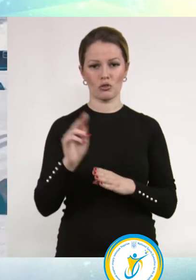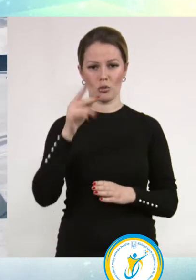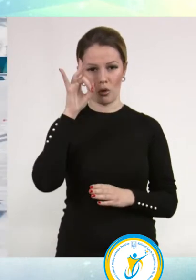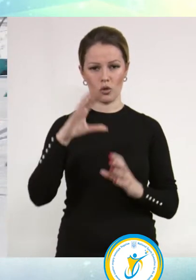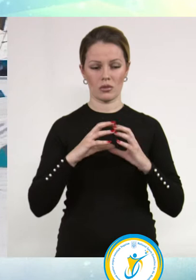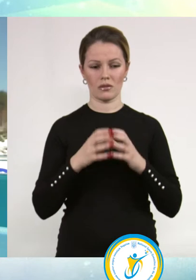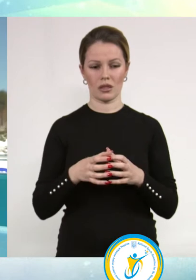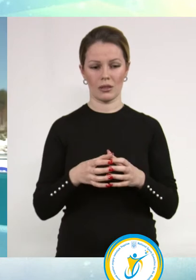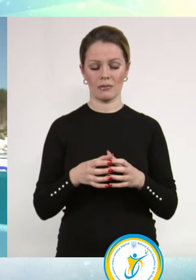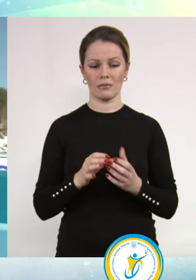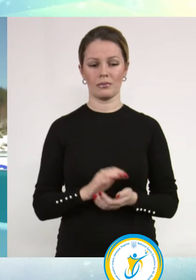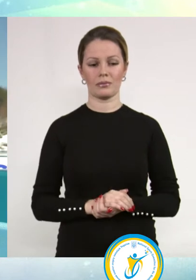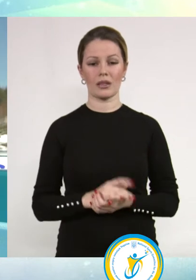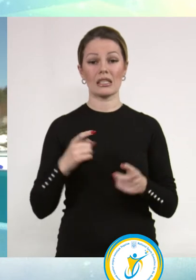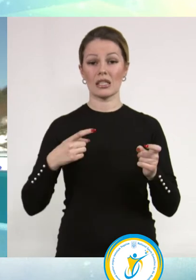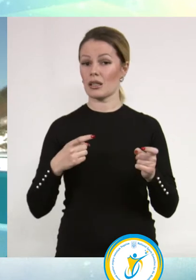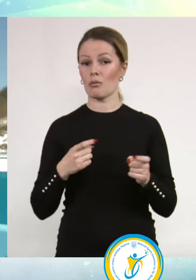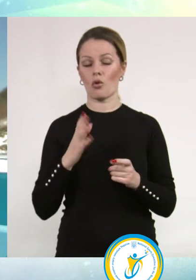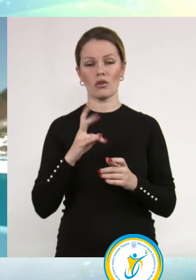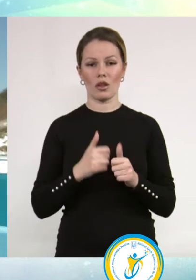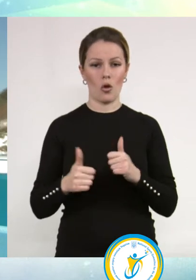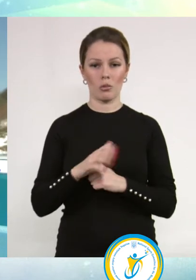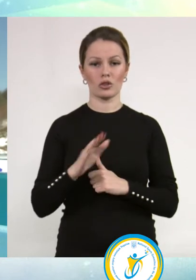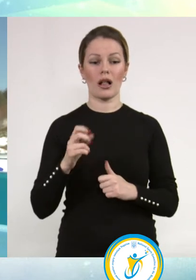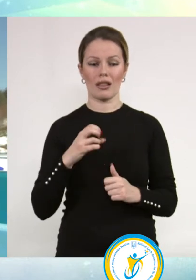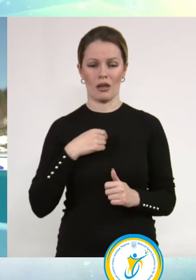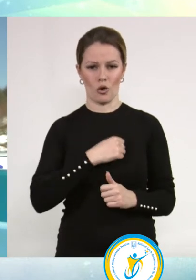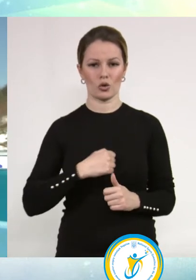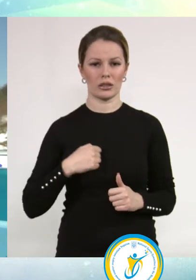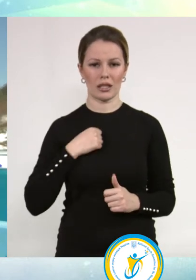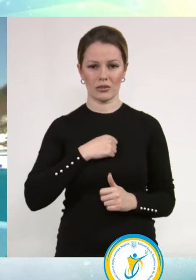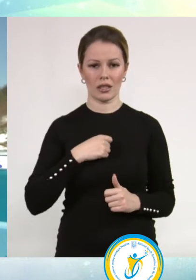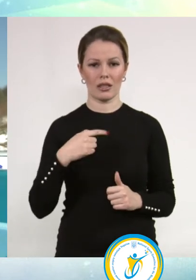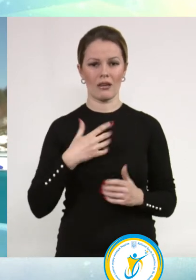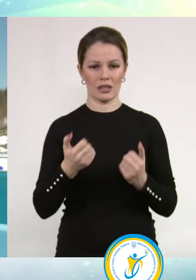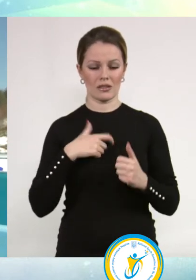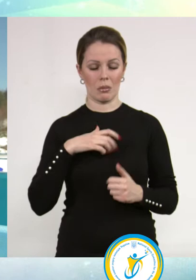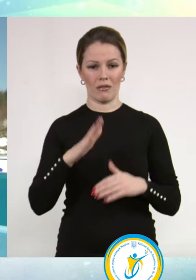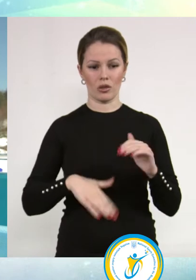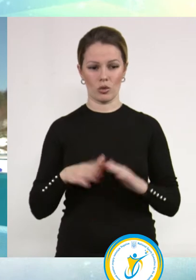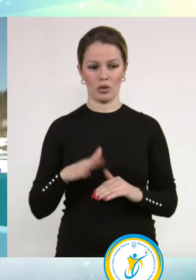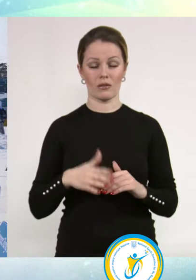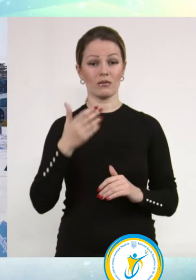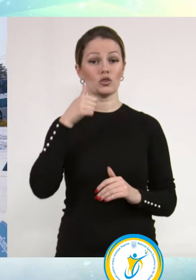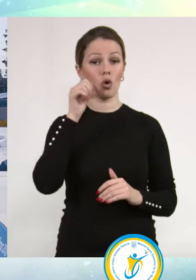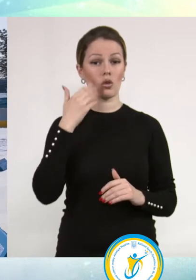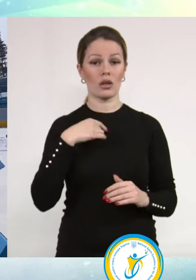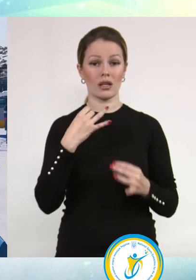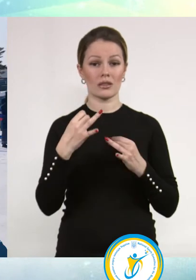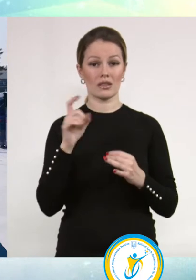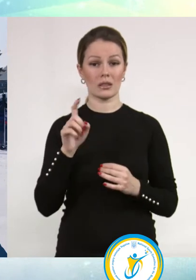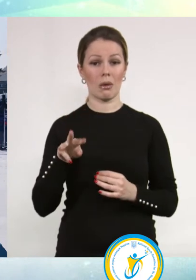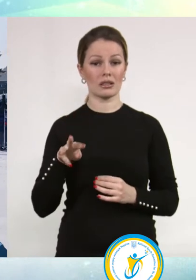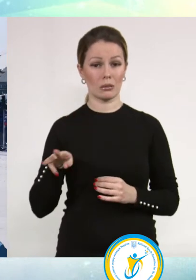світу. Трошки вона мене підкосила, зі стрільбою не пішло, але я розізлився. Я взяв себе в руки. Я вчора, коли розмовляв